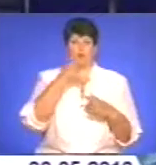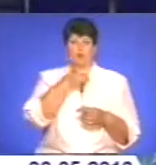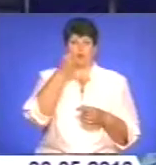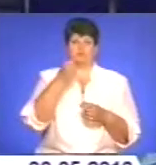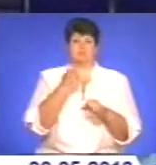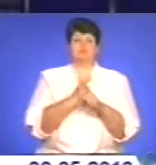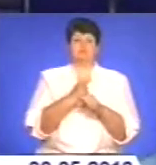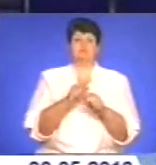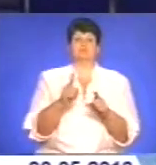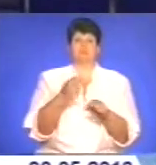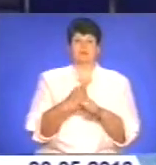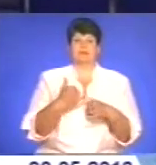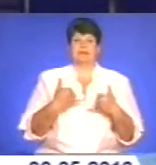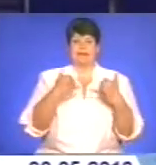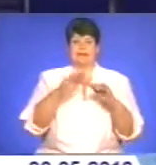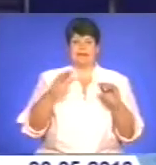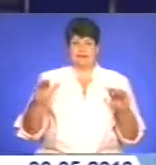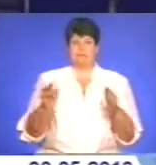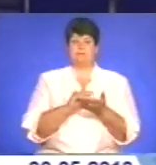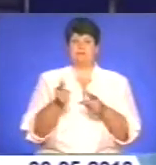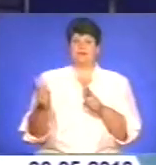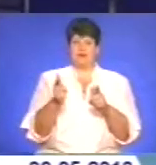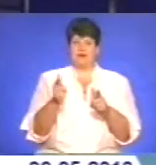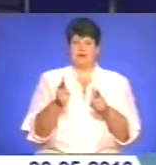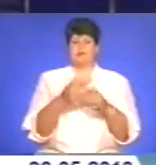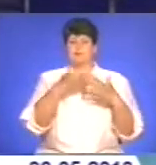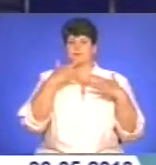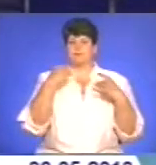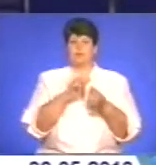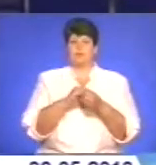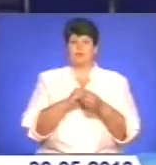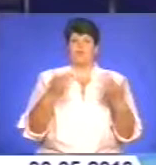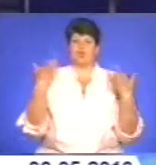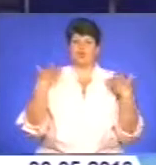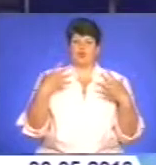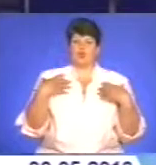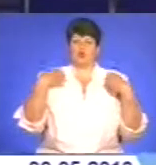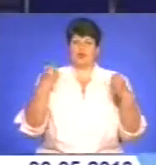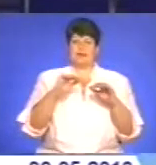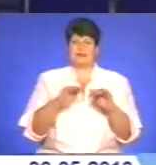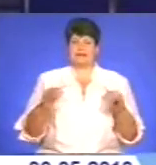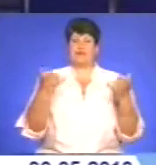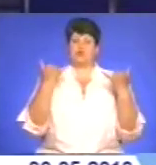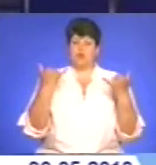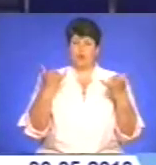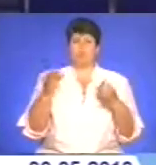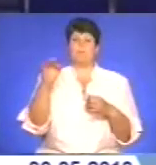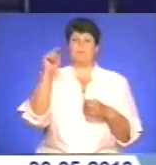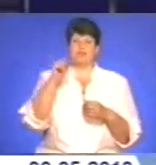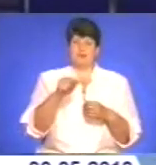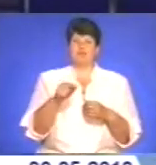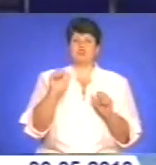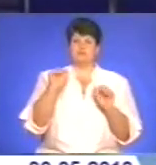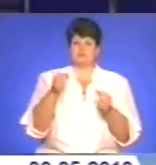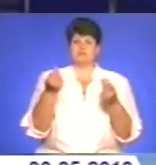Наші журналісти підготували для вас серію матеріалів про доступний відпочинок і оздоровлення дітей. Сьогодні сюжет про те, чи по кишені